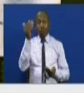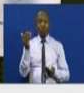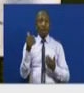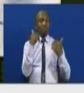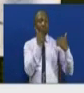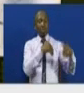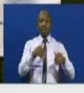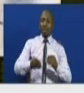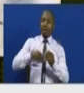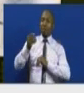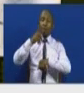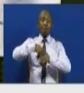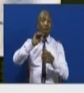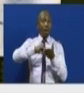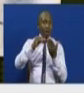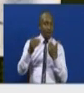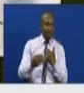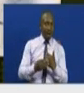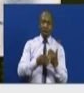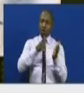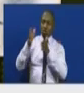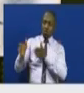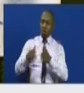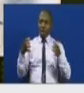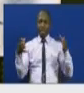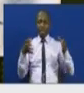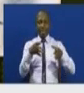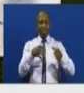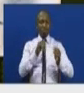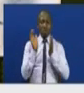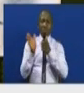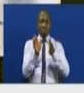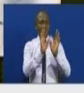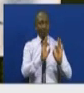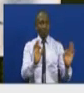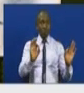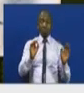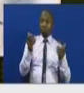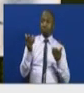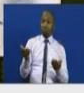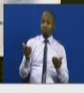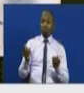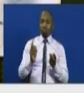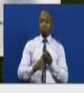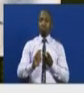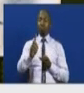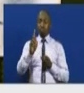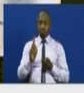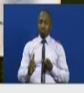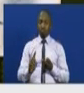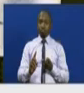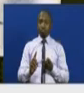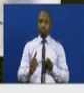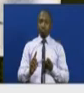muda gani wa kuandaa timu kwa combination player ambao kwa mnaweza mkaenda kutreni ili kuandaa timu kwa ajili ya